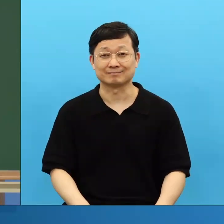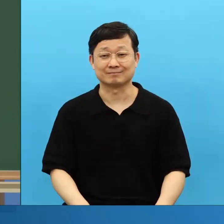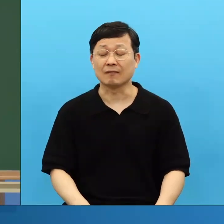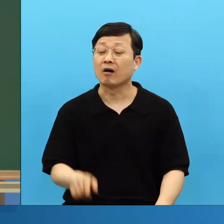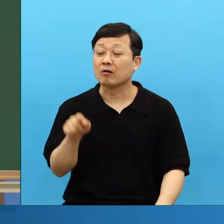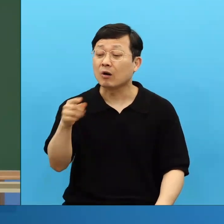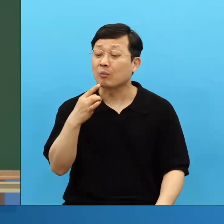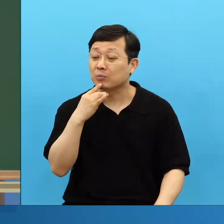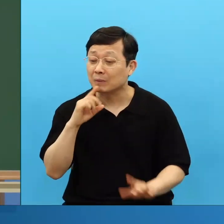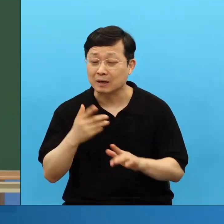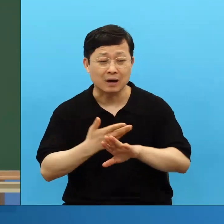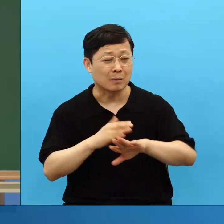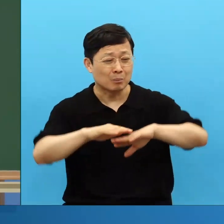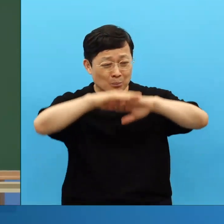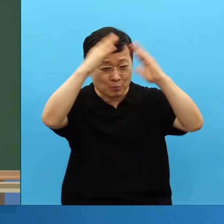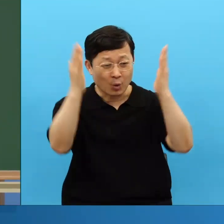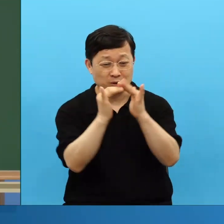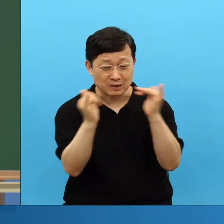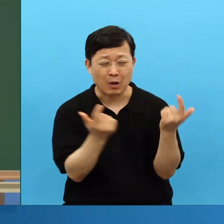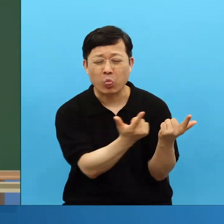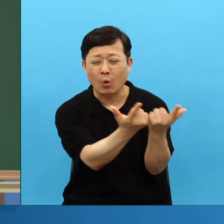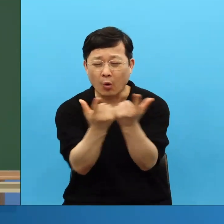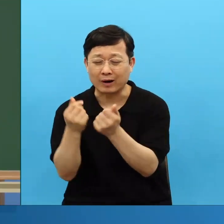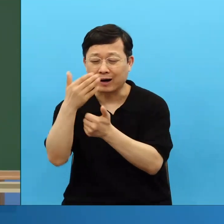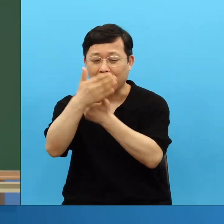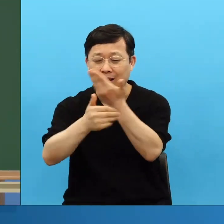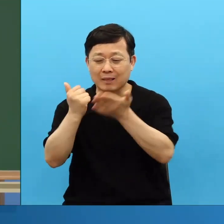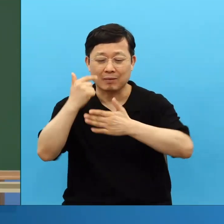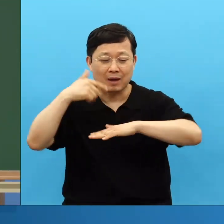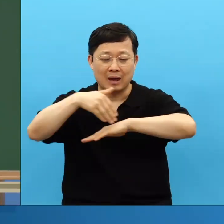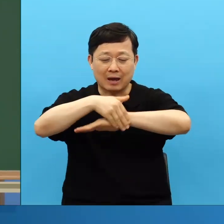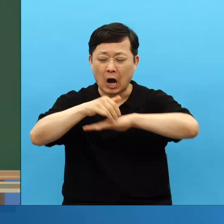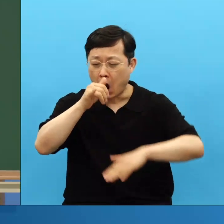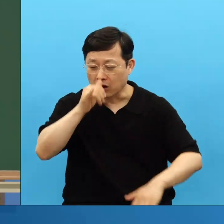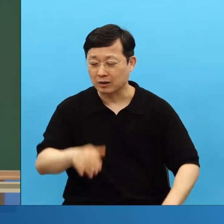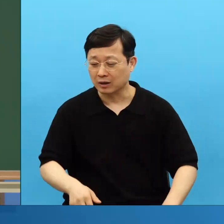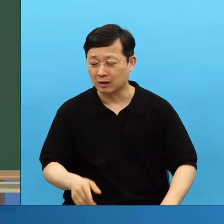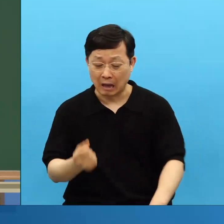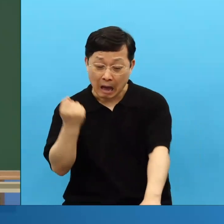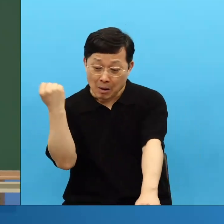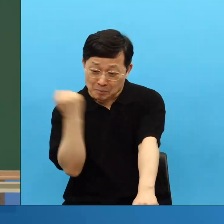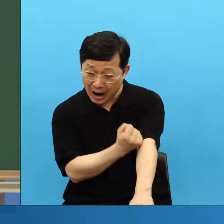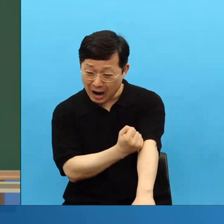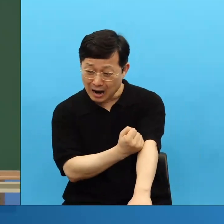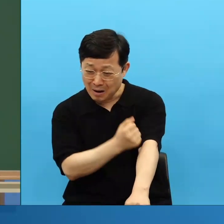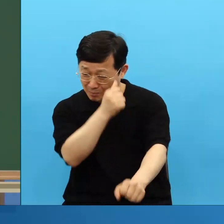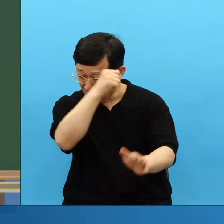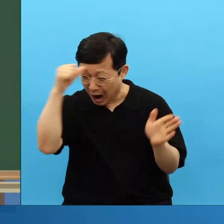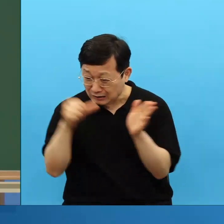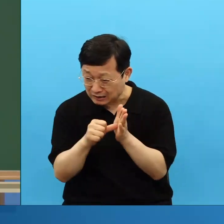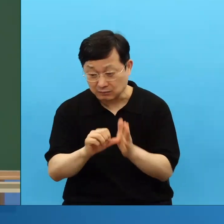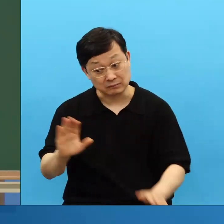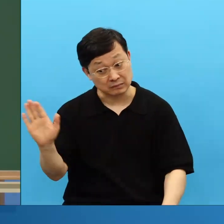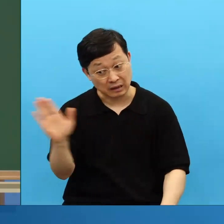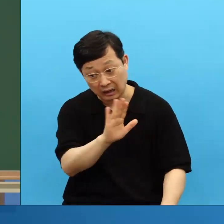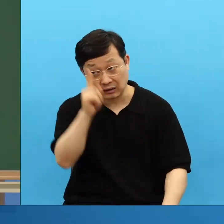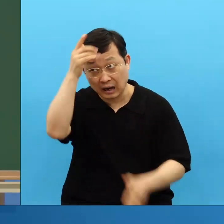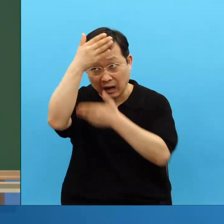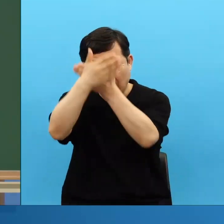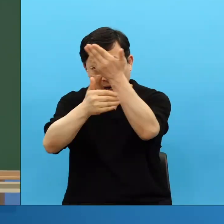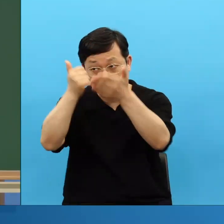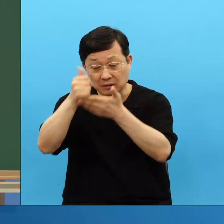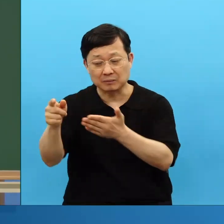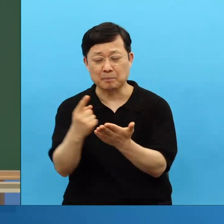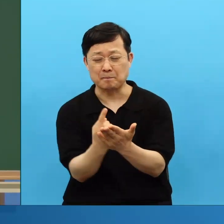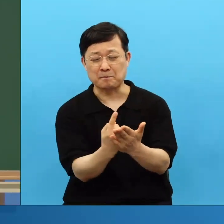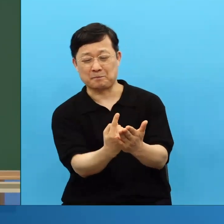너뿐만 아니라 모든 사람에게 하나님이 계획이 있다. 마약 중독자로 살 계획이 너는 없다. 거기에서